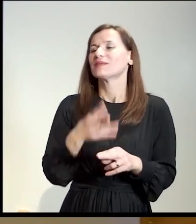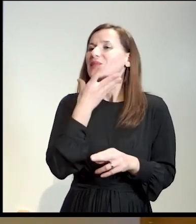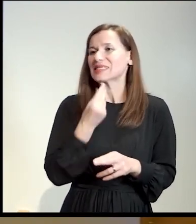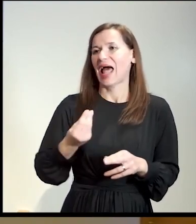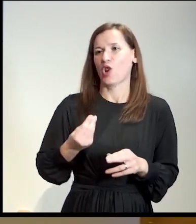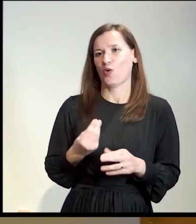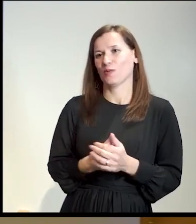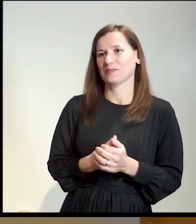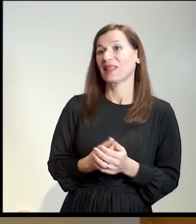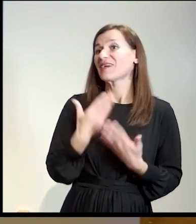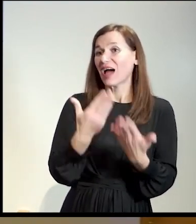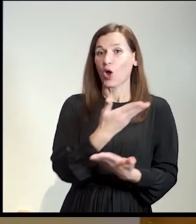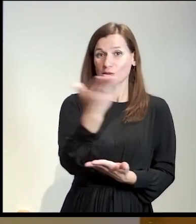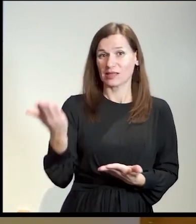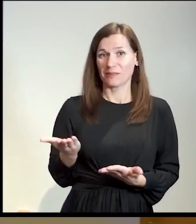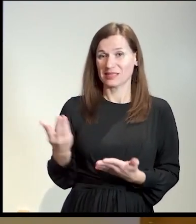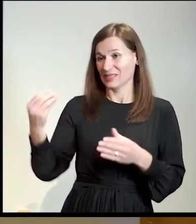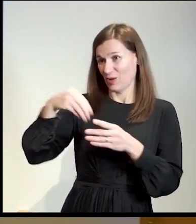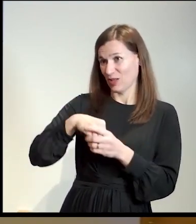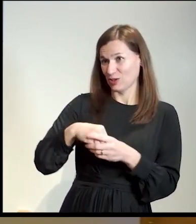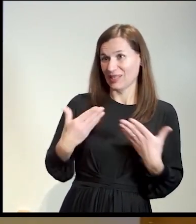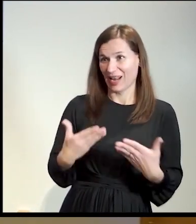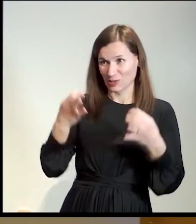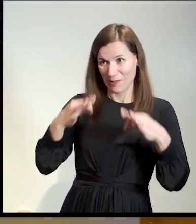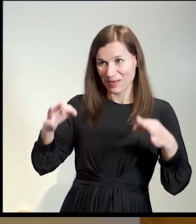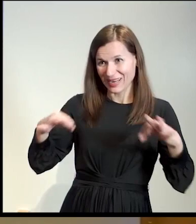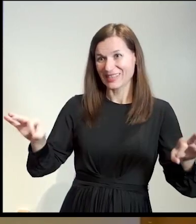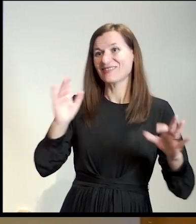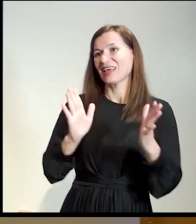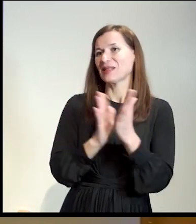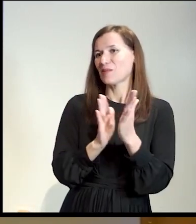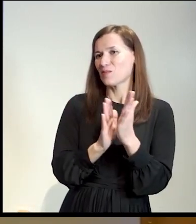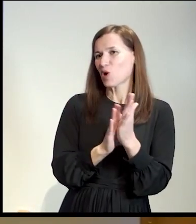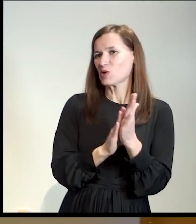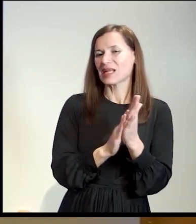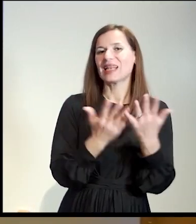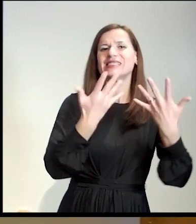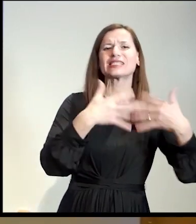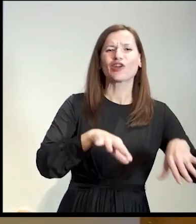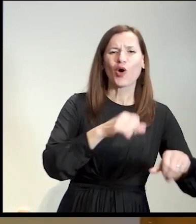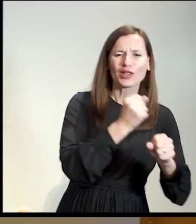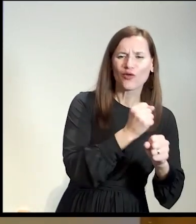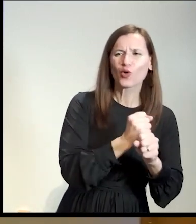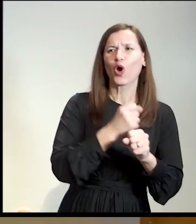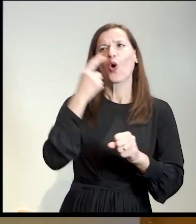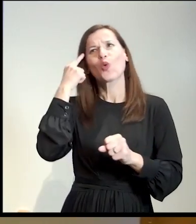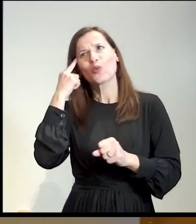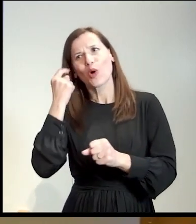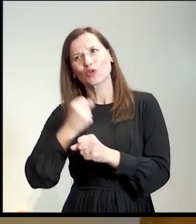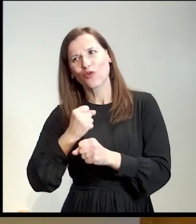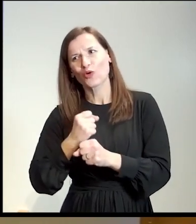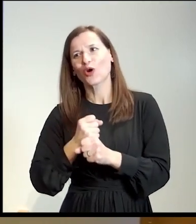udeležili današnje prireditve in ploskali tako strojetvorom, kot tudi umotvorom in